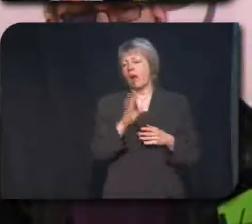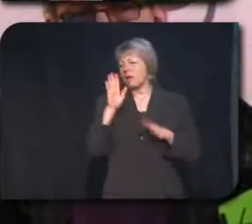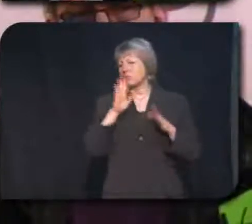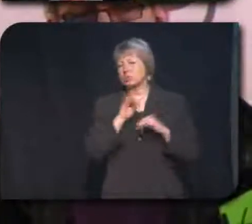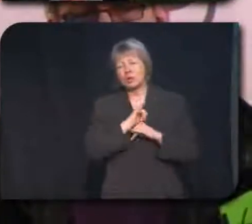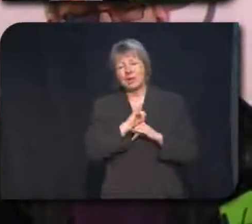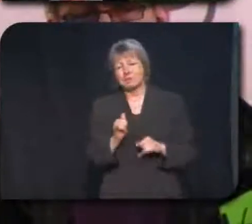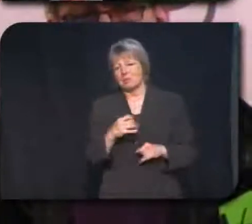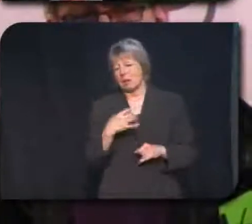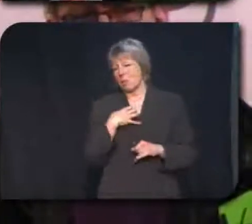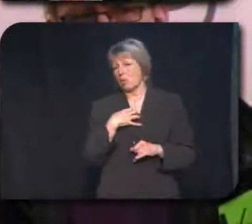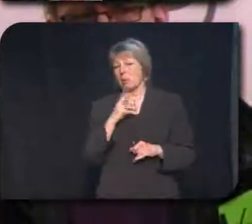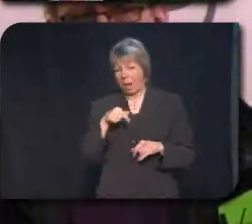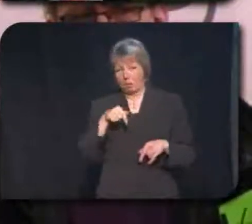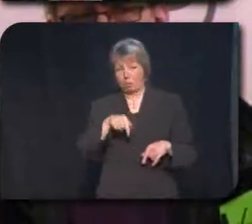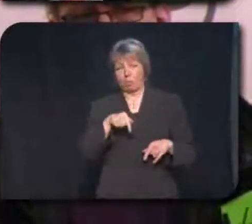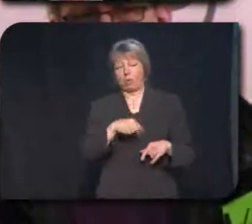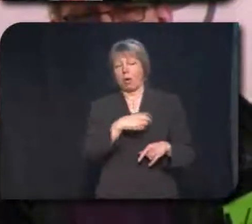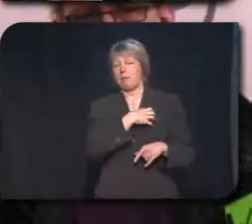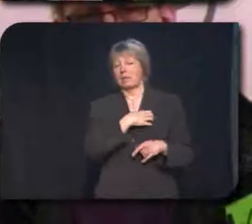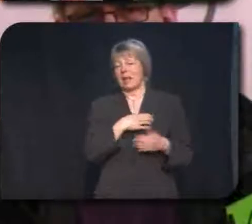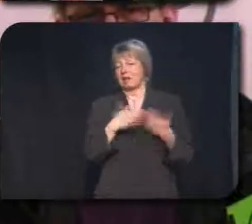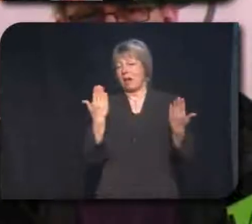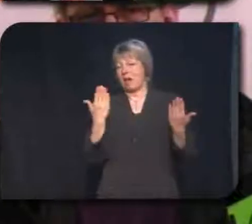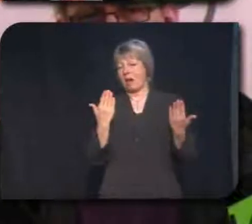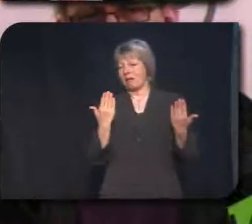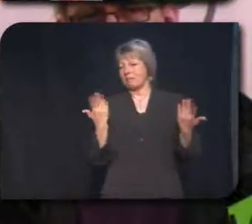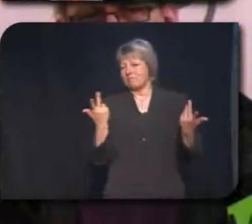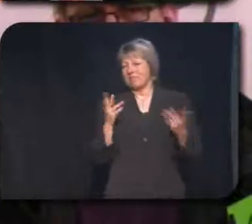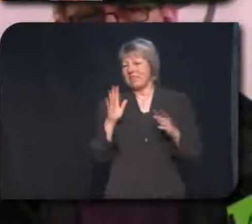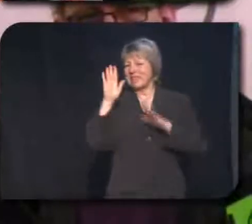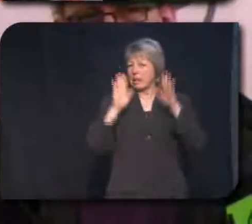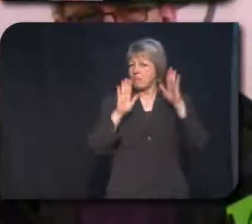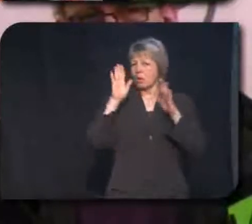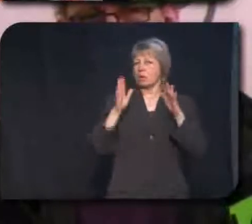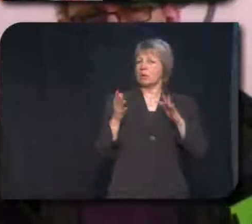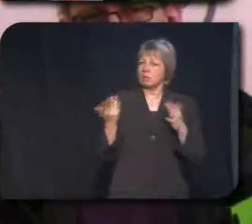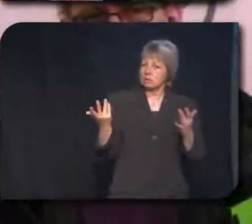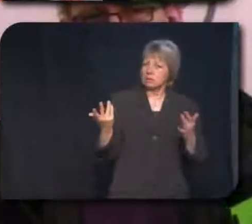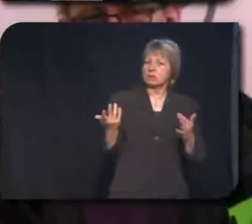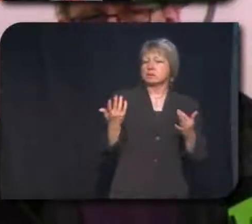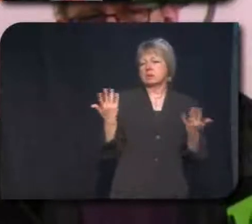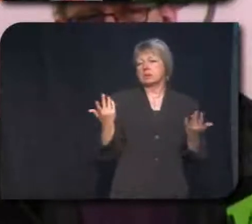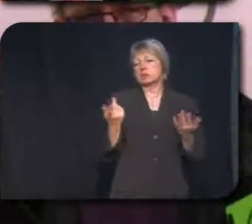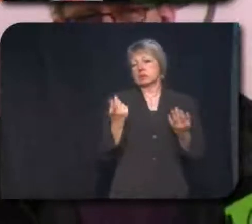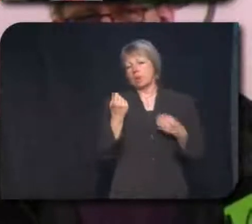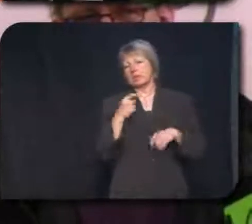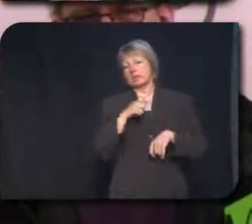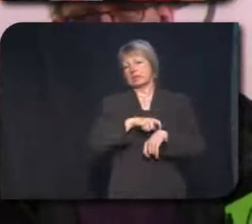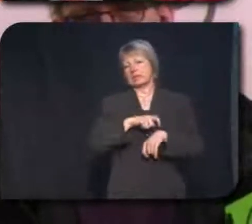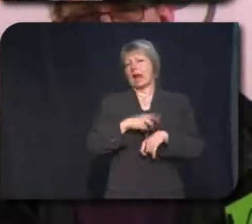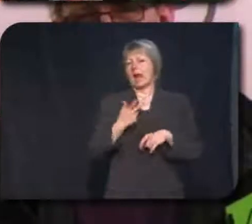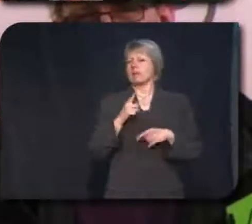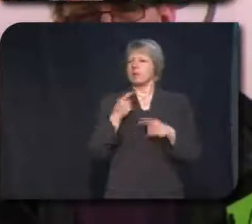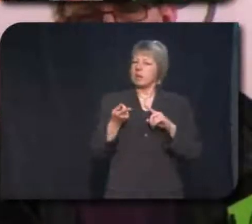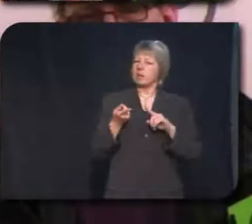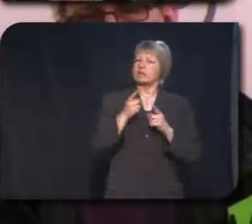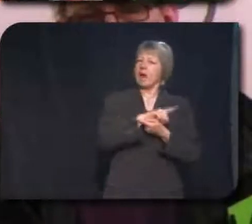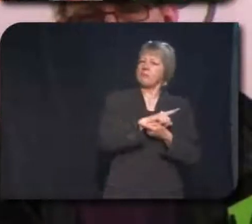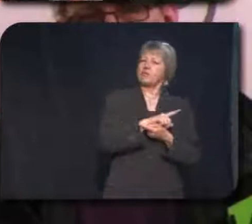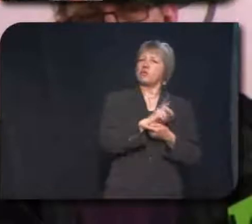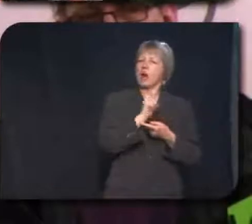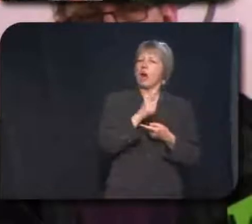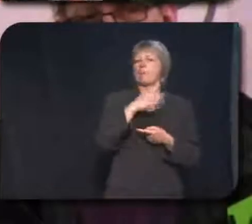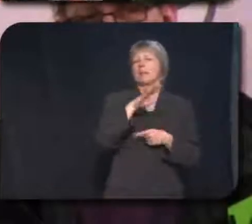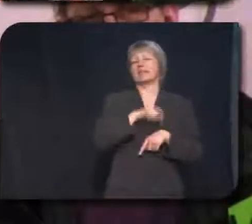Abstimmung hat auch hier am Parteitag demokratie kostet halt etwas ein bisschen aber dafür gewinnen wir halt auch mehr Zeit für